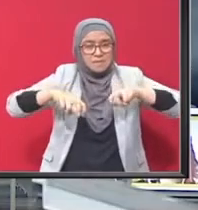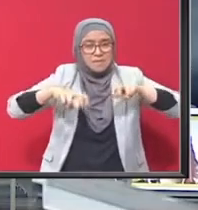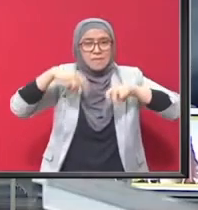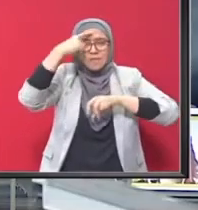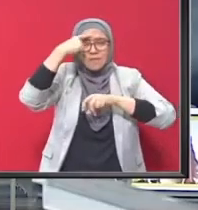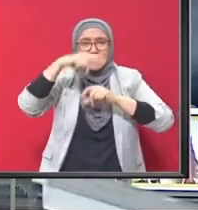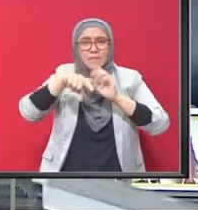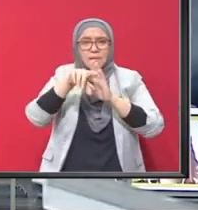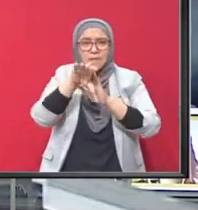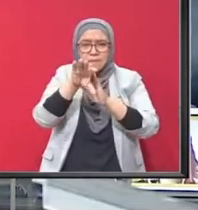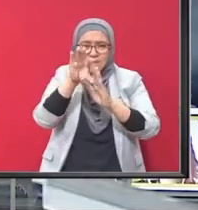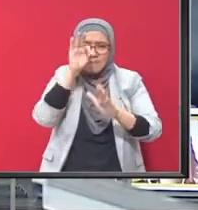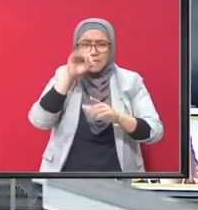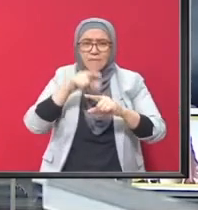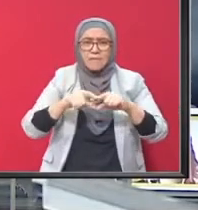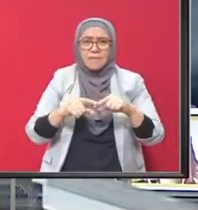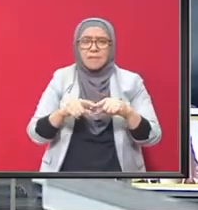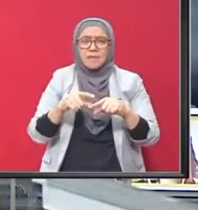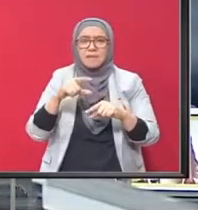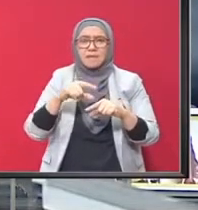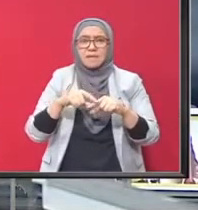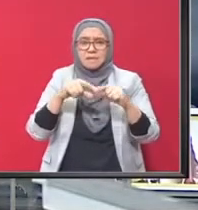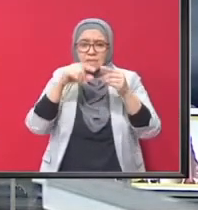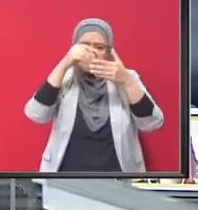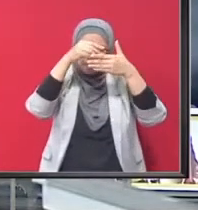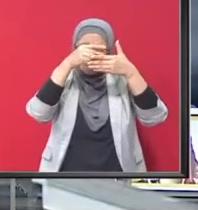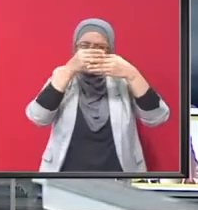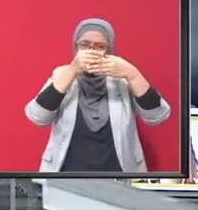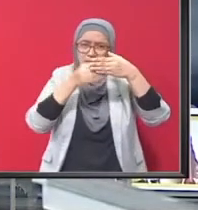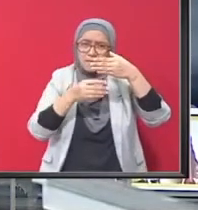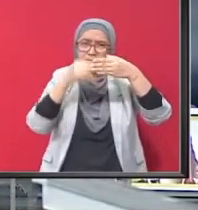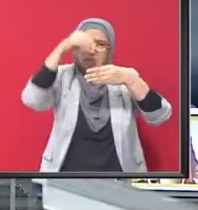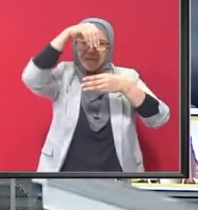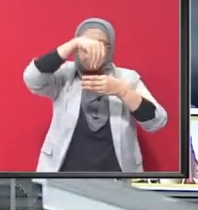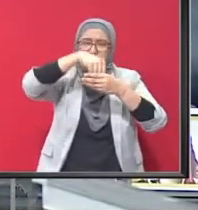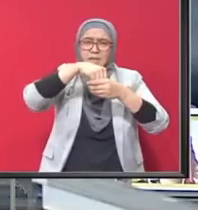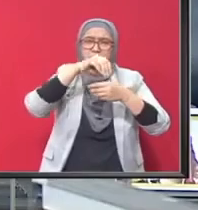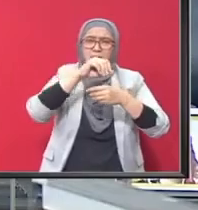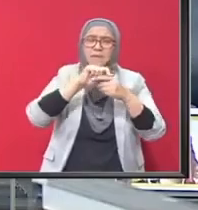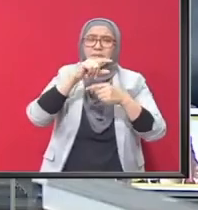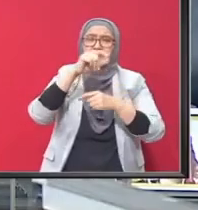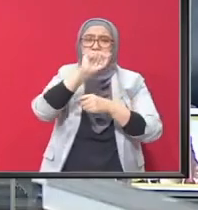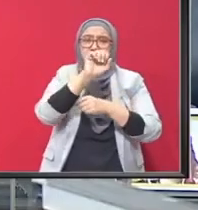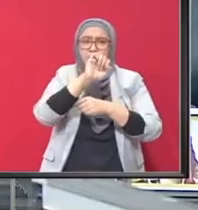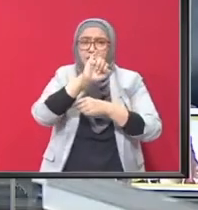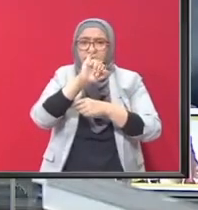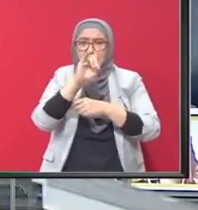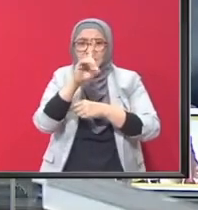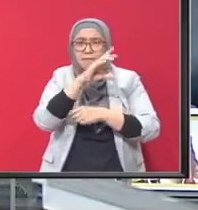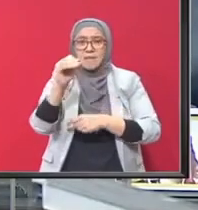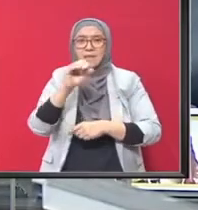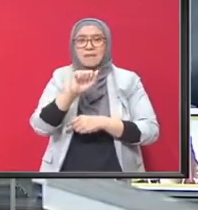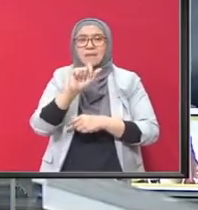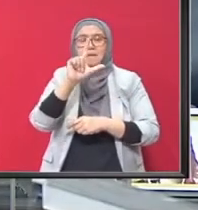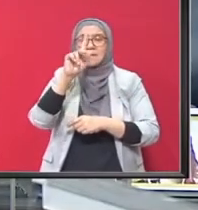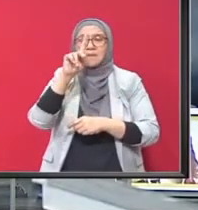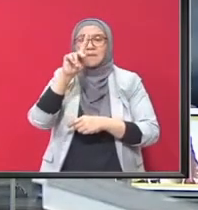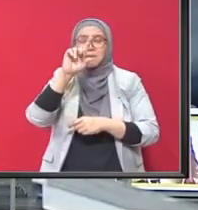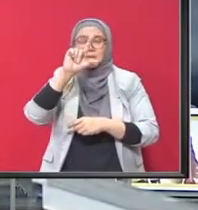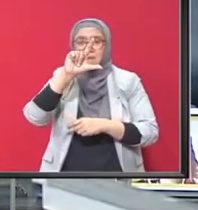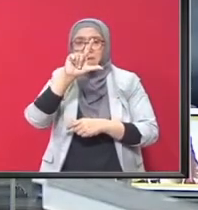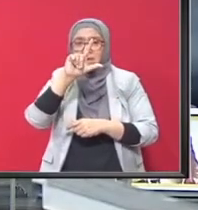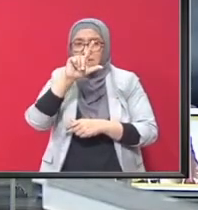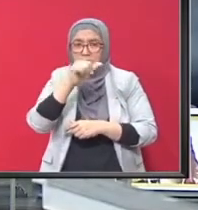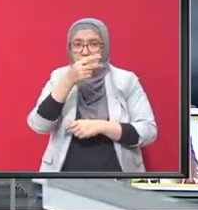pasti tentang kandungan Pih ataupun Eci dan alat lain tanah dan untuk mengetahui apakah